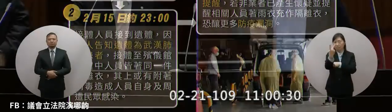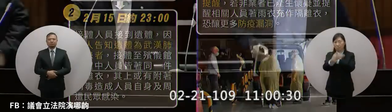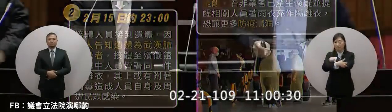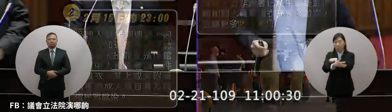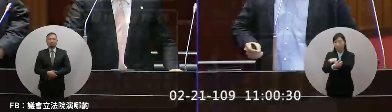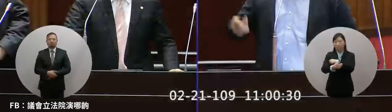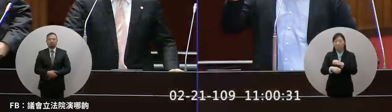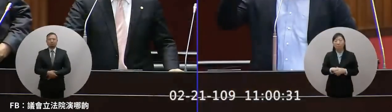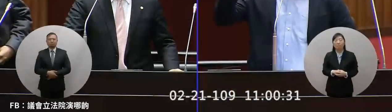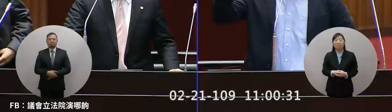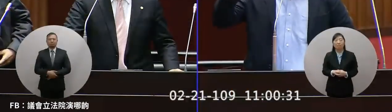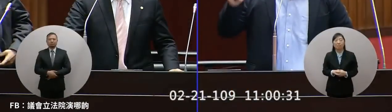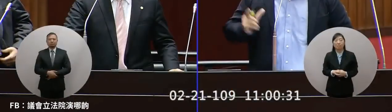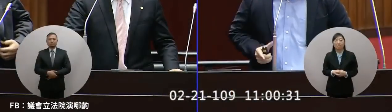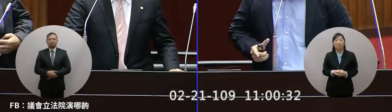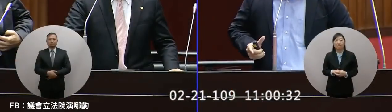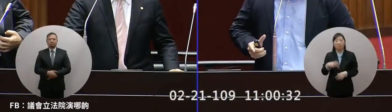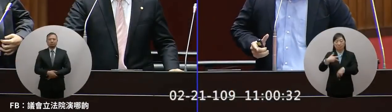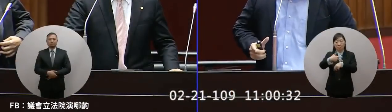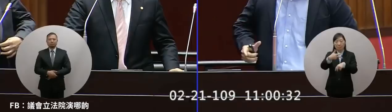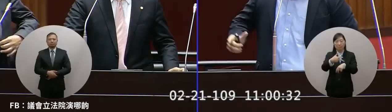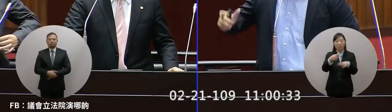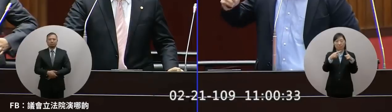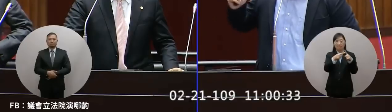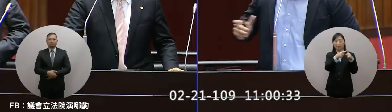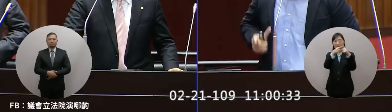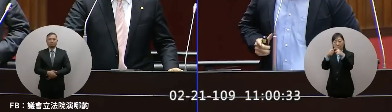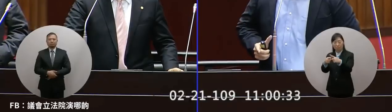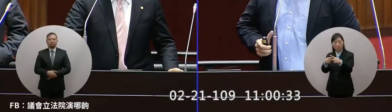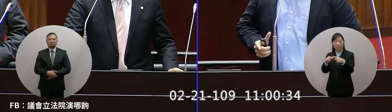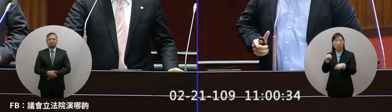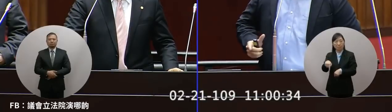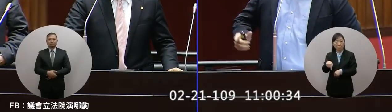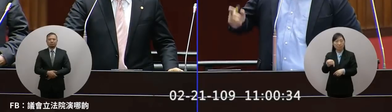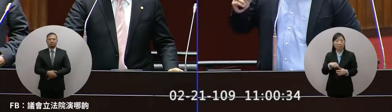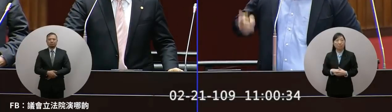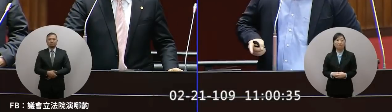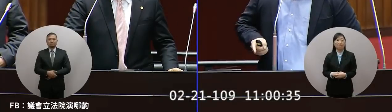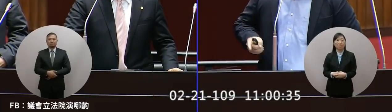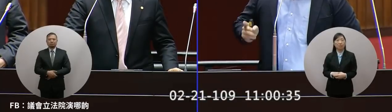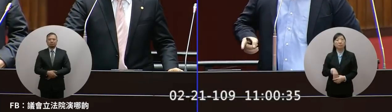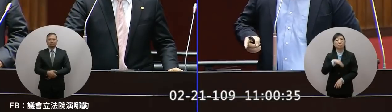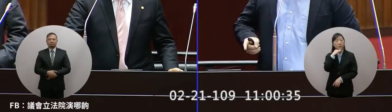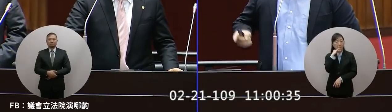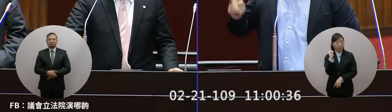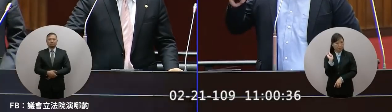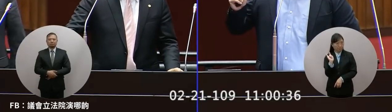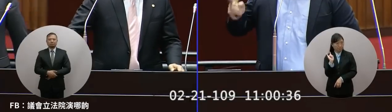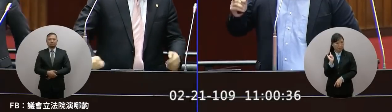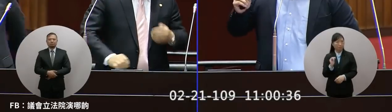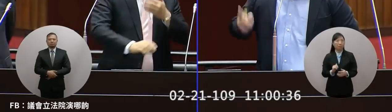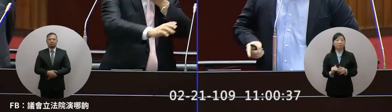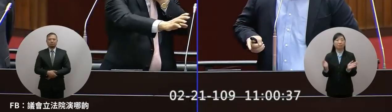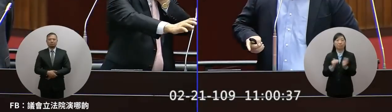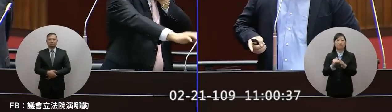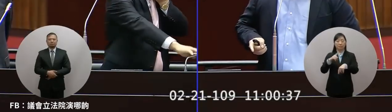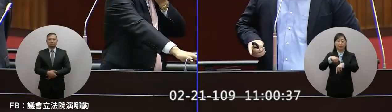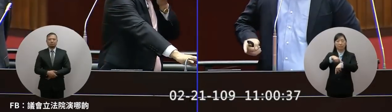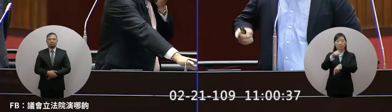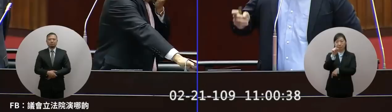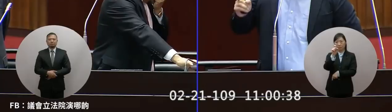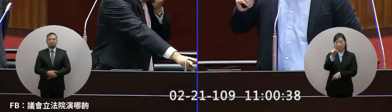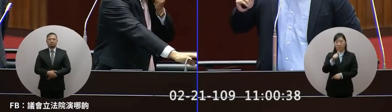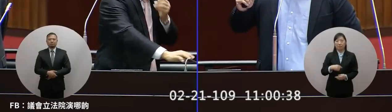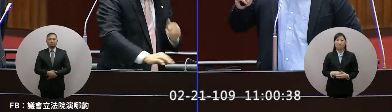个接体人员，他就7点就到遐，好，7点到遐了呢，伊就等，一直等，等到11点，